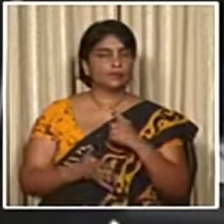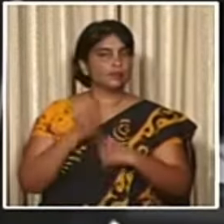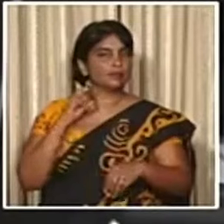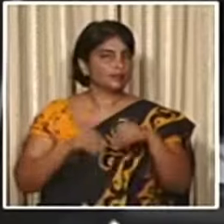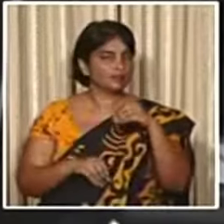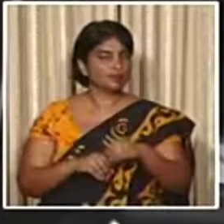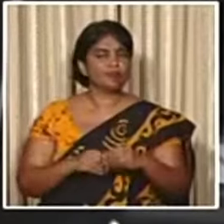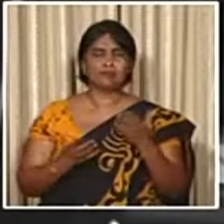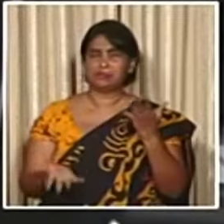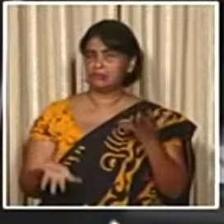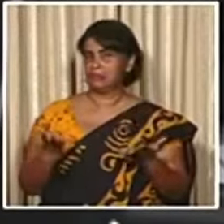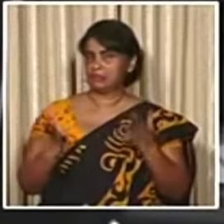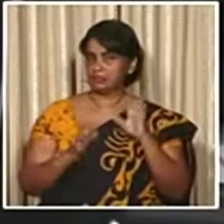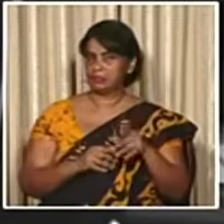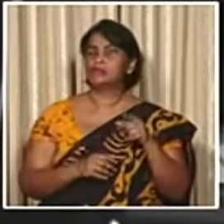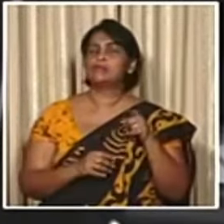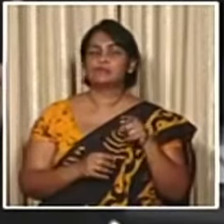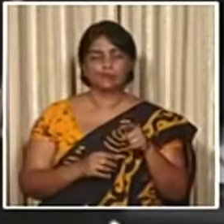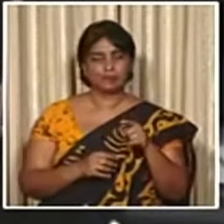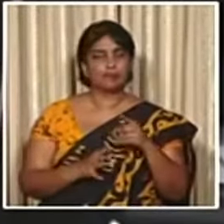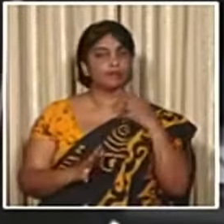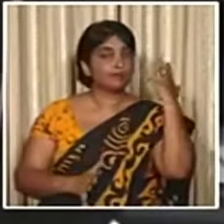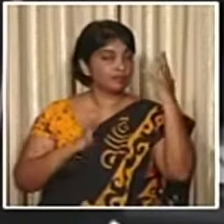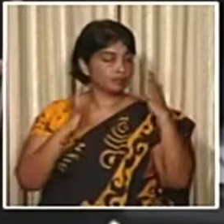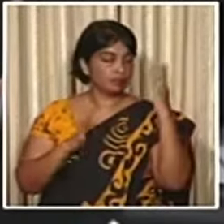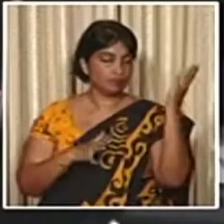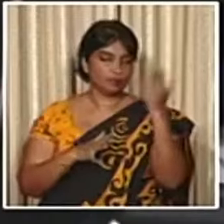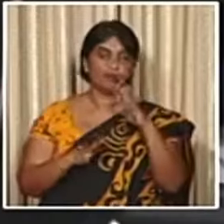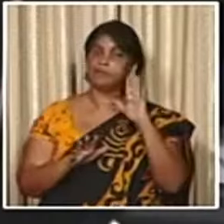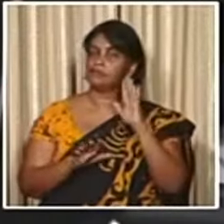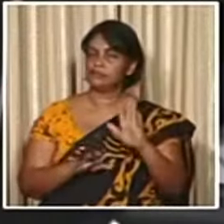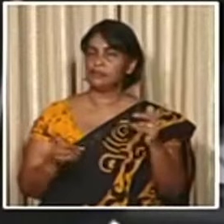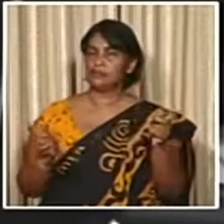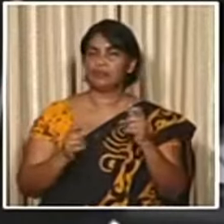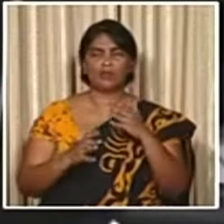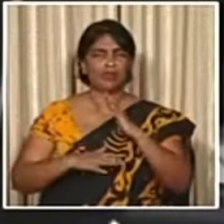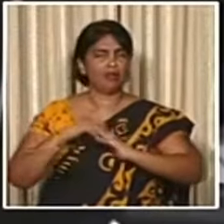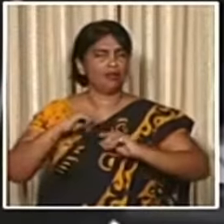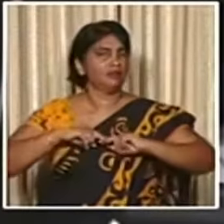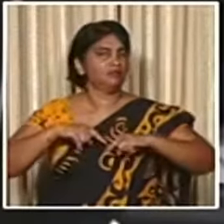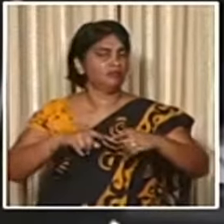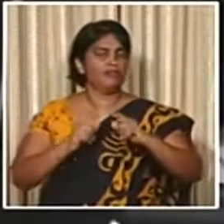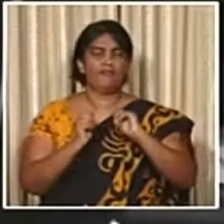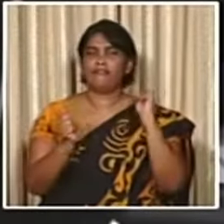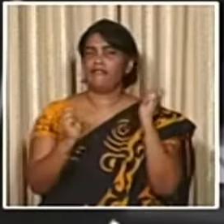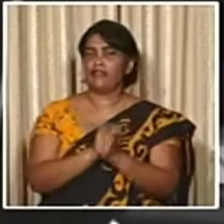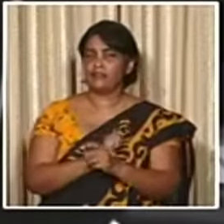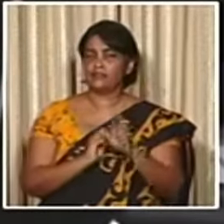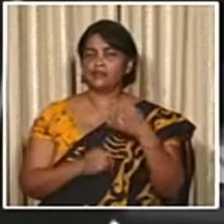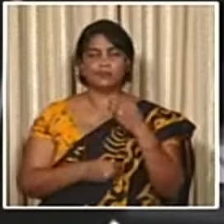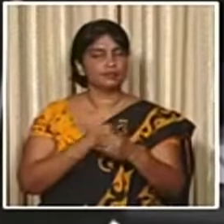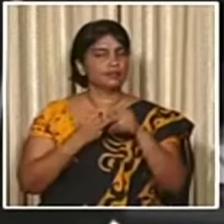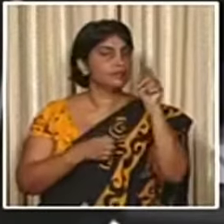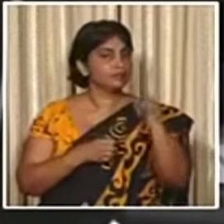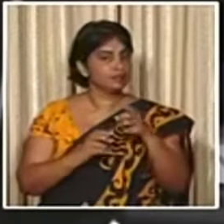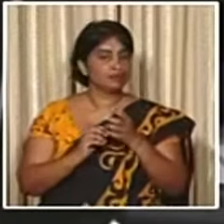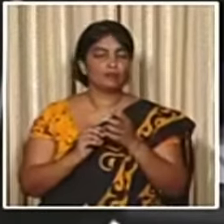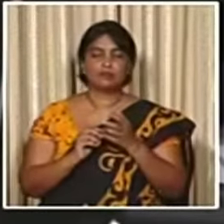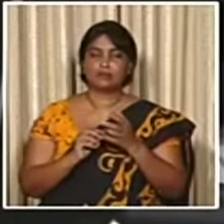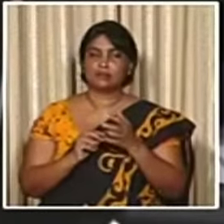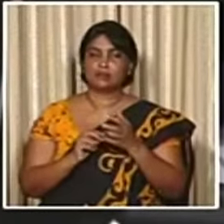දේශපාලන අස්ථාවරත්වයක් ගොඩ නැගුණා. එතකොට ලෝකෙටම තිබුණු වෙළඳ රටාව වෙනස් වුණා. එතකොට අපේ ව්‍යවසායකයාට,